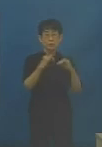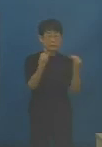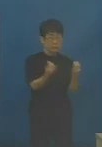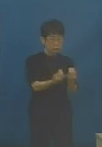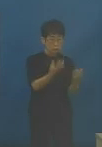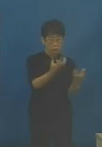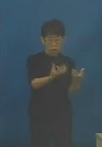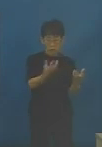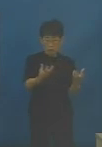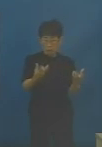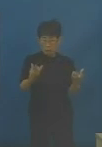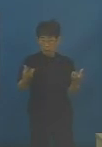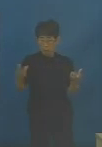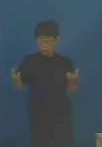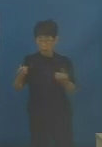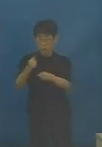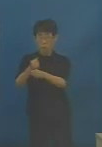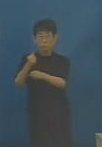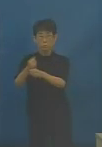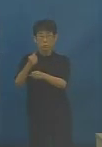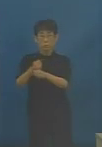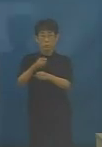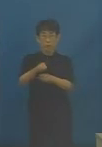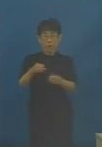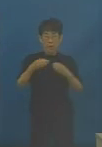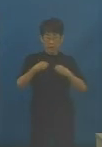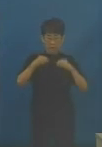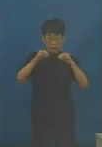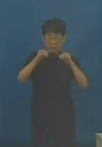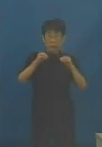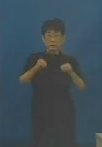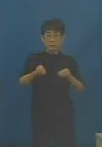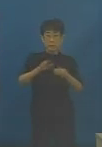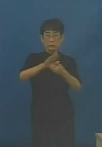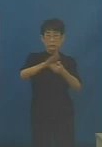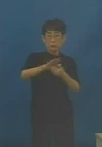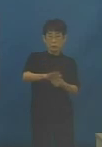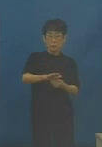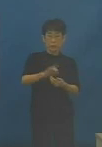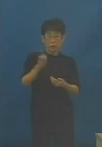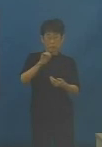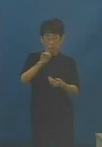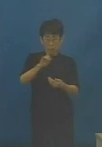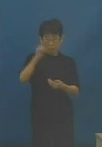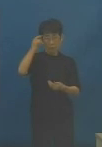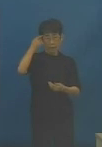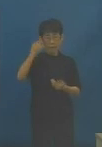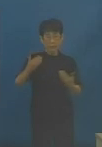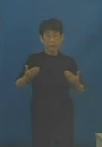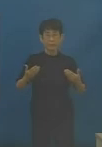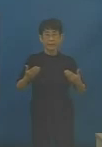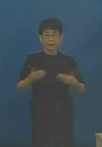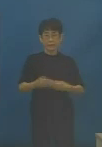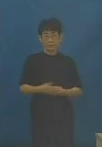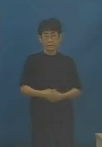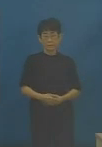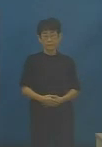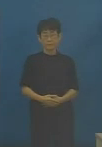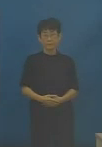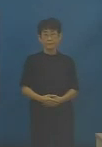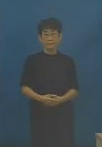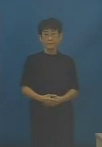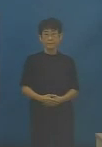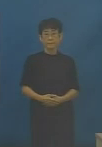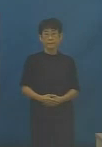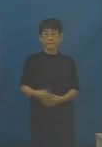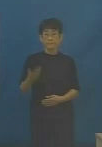成をしたりして、感染抑制をですね、一定レベルこう測っていかなきゃいけないというふうに考えております。でそれ